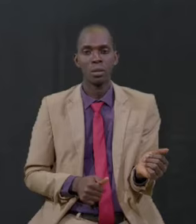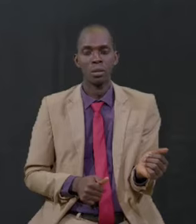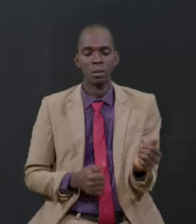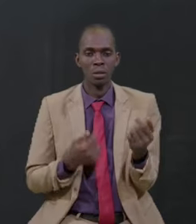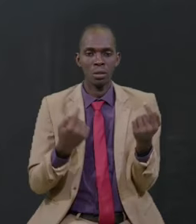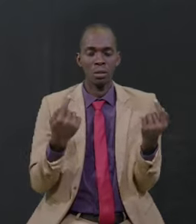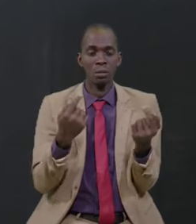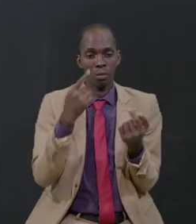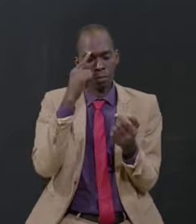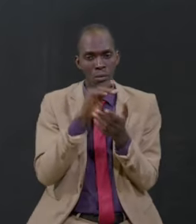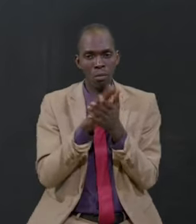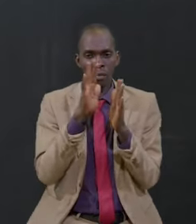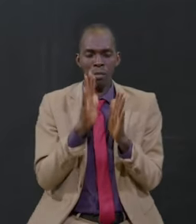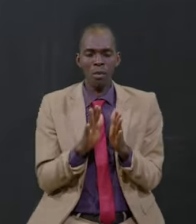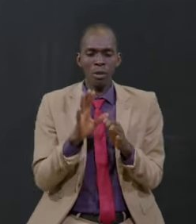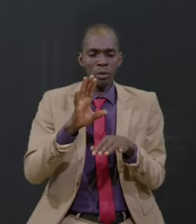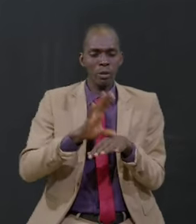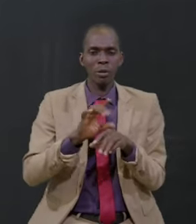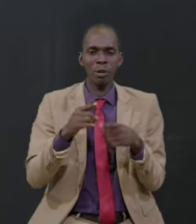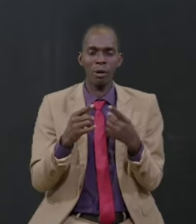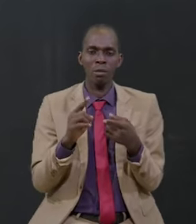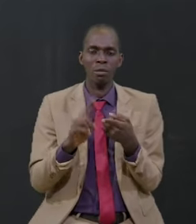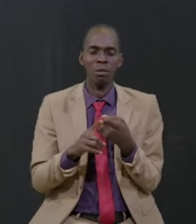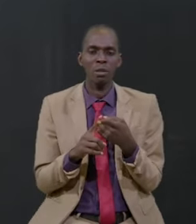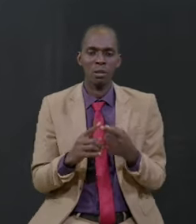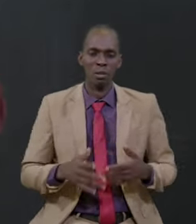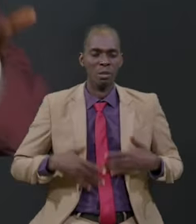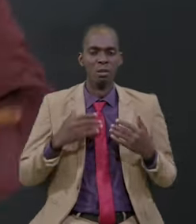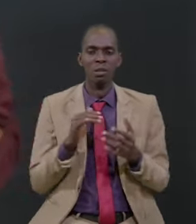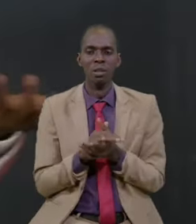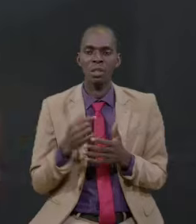Restaurer à la vie, restaurer à la vie.